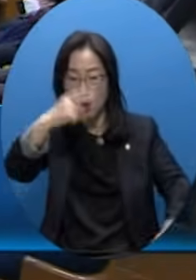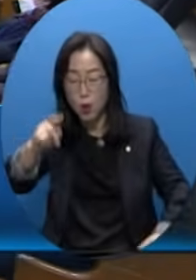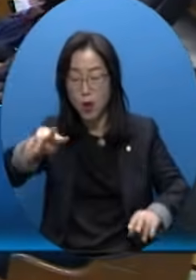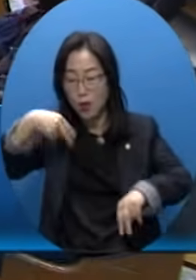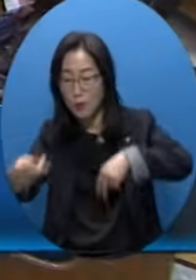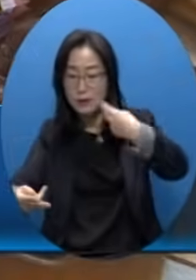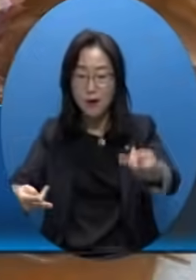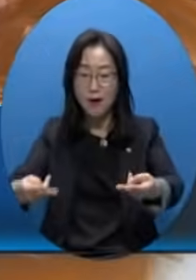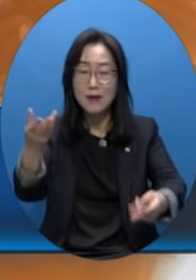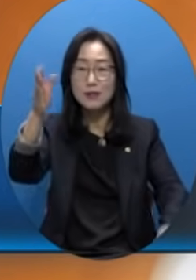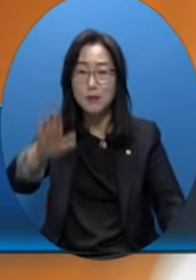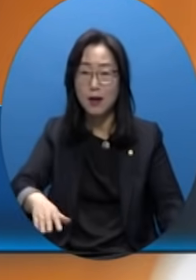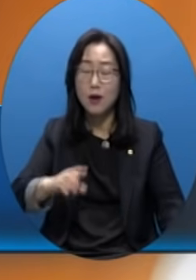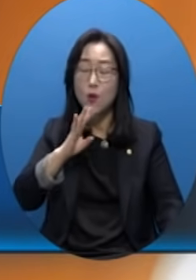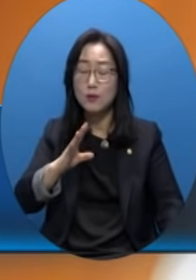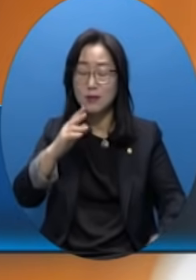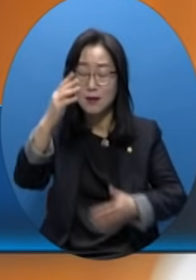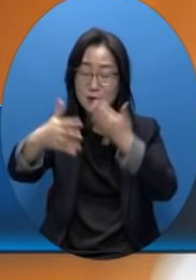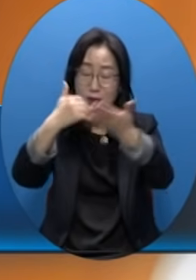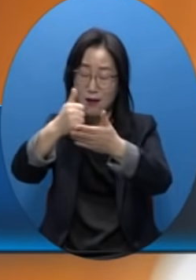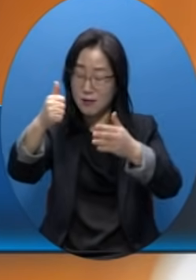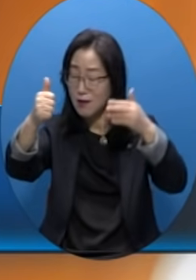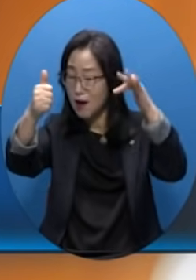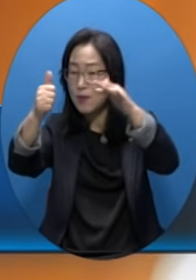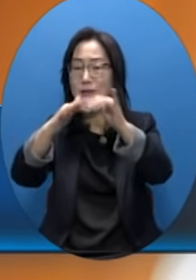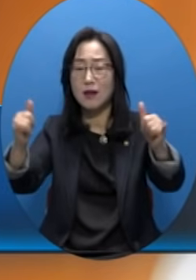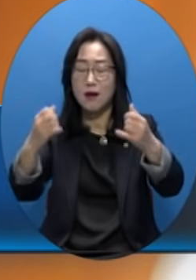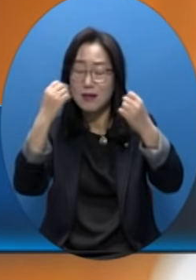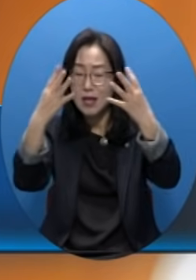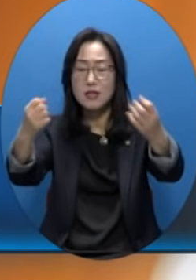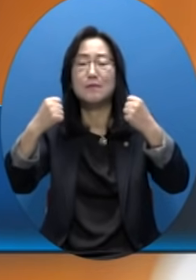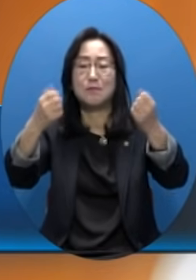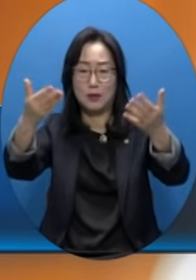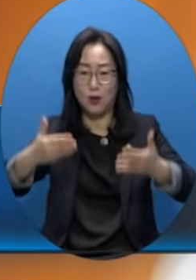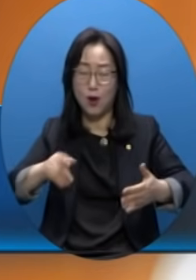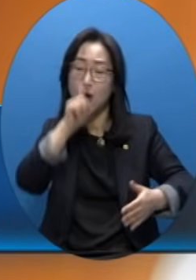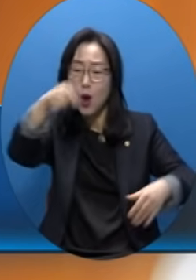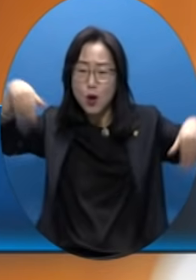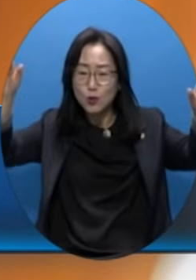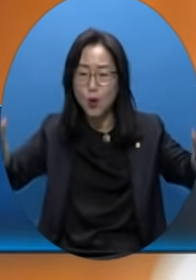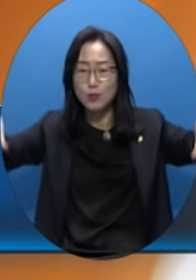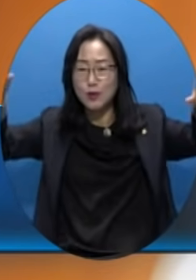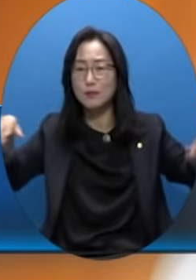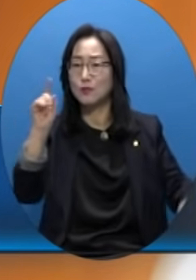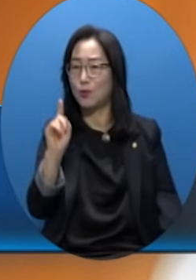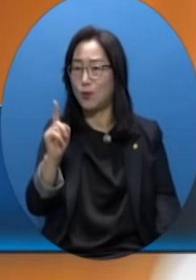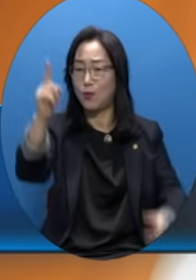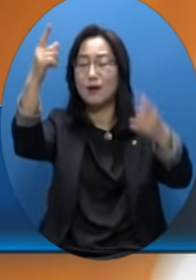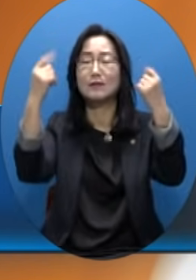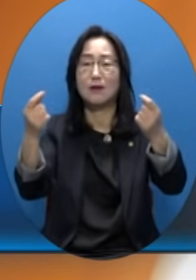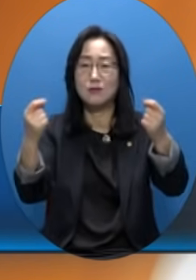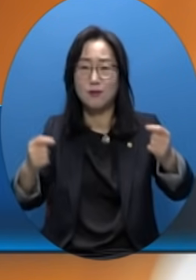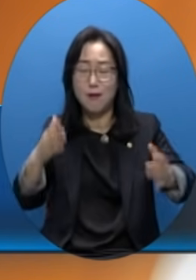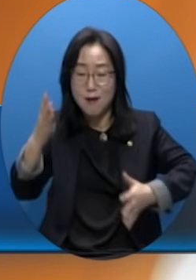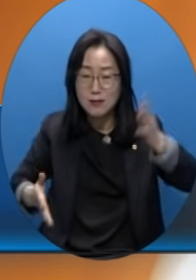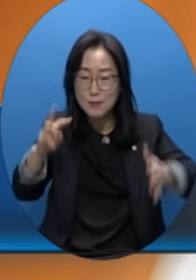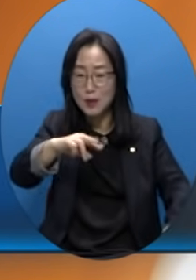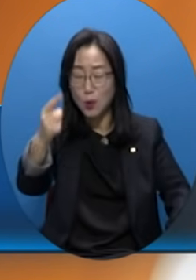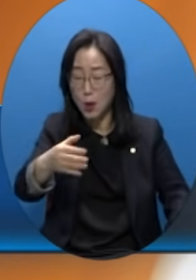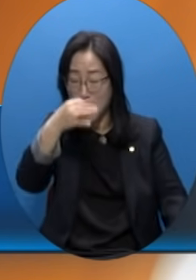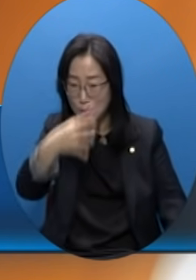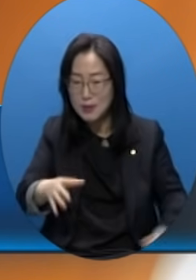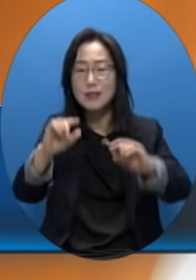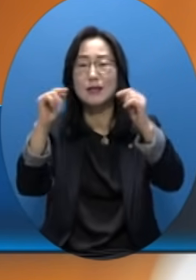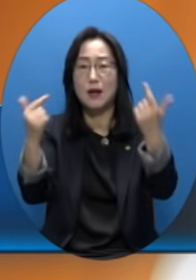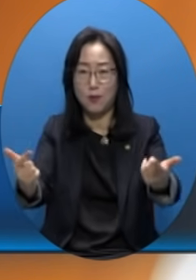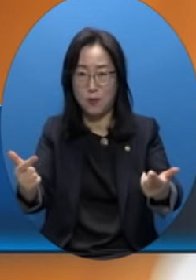쓰러진 오직 깨를 악마 하는 다른 스펨 얻으리니 독수리가 나게 집에 올라감 같을 것이요 달음박질 하여도 군비 하지